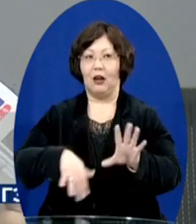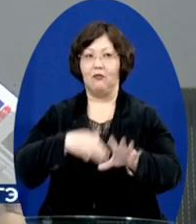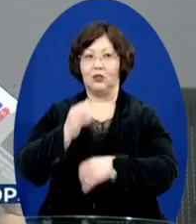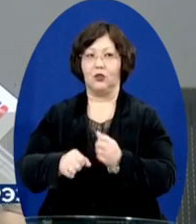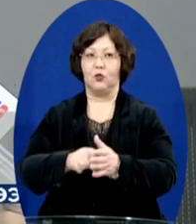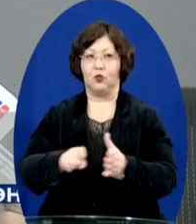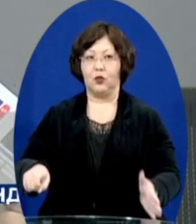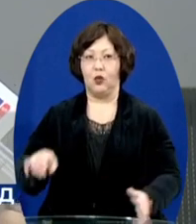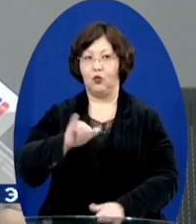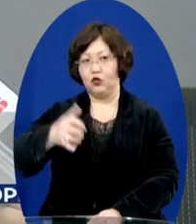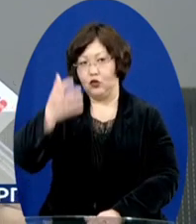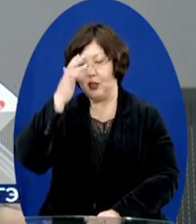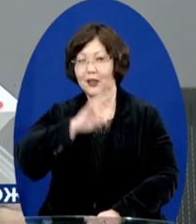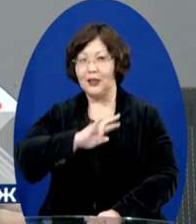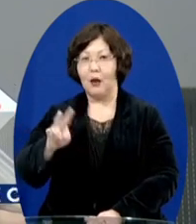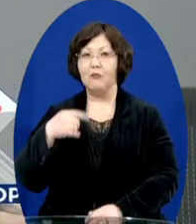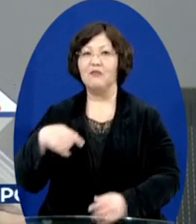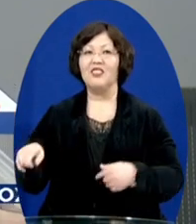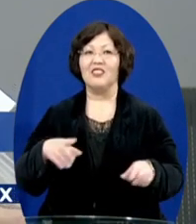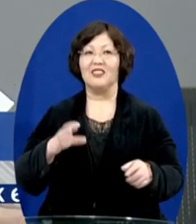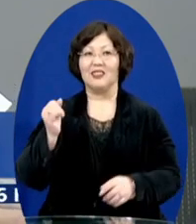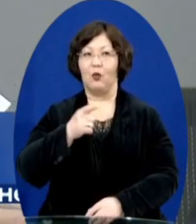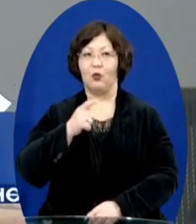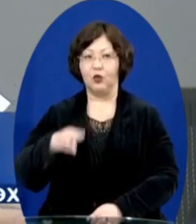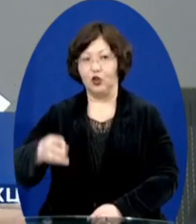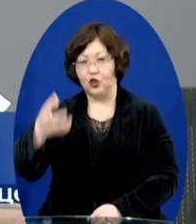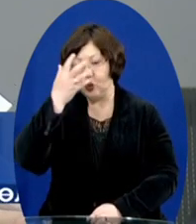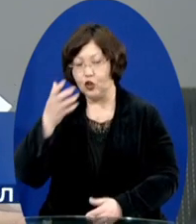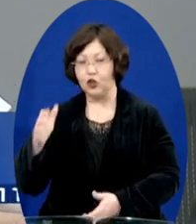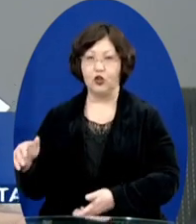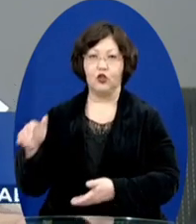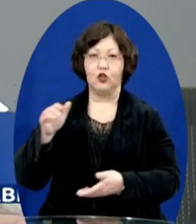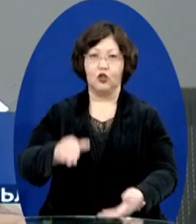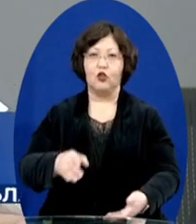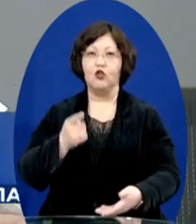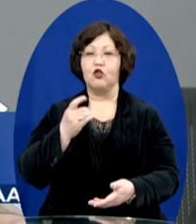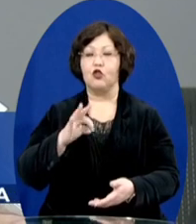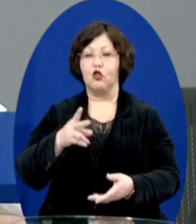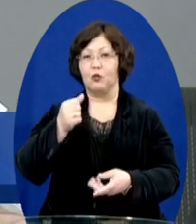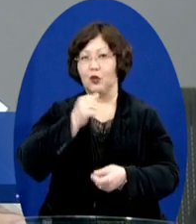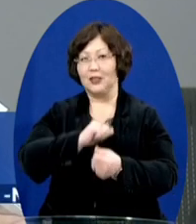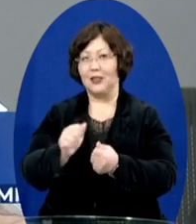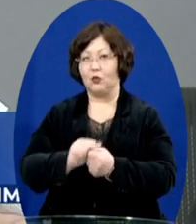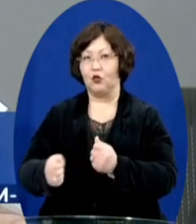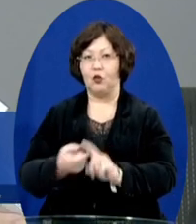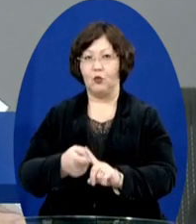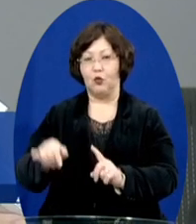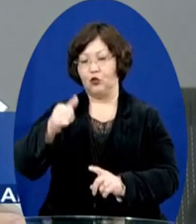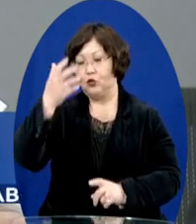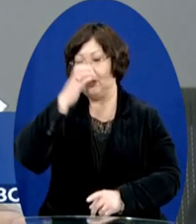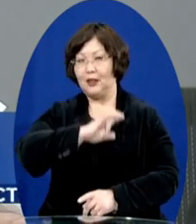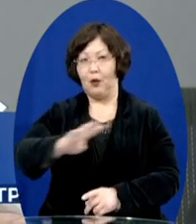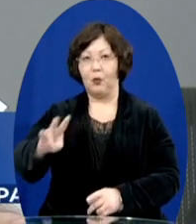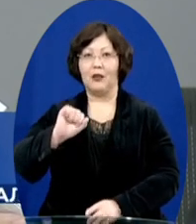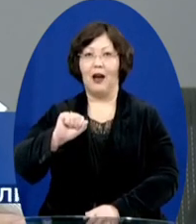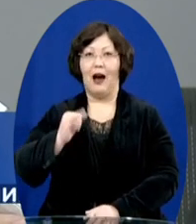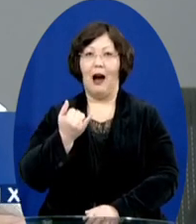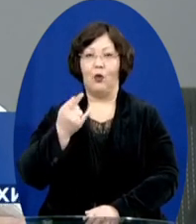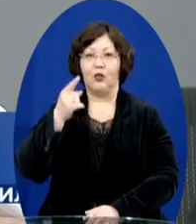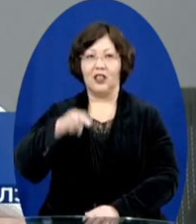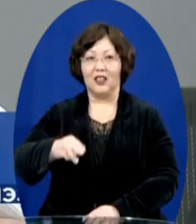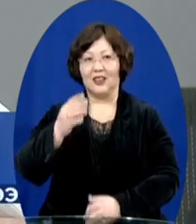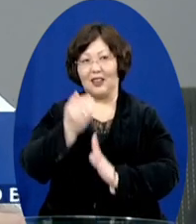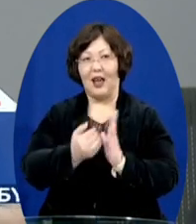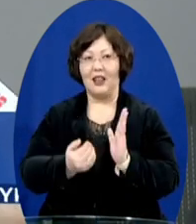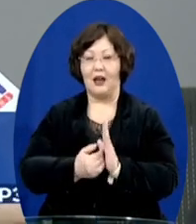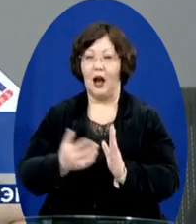хугацаанд улс төрийн намуудын санхүүжилт түүний төрөө салгаж байгаа хөрөнгө зарцуулалтын талаар улс төрийн намууд аудитын тайлангуу